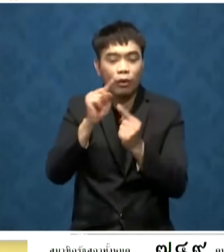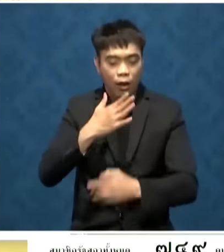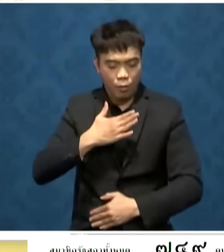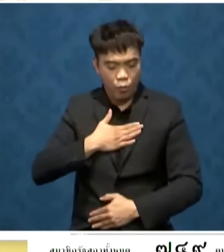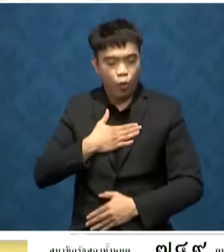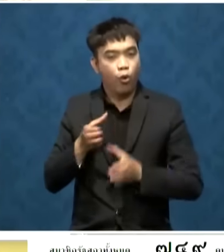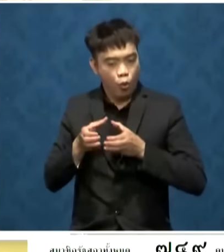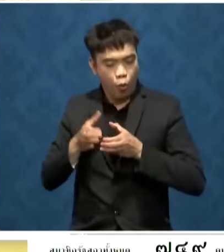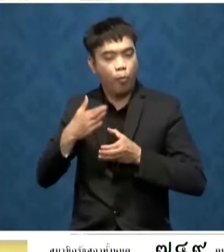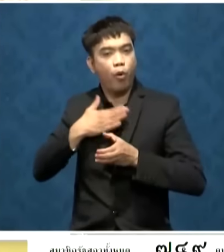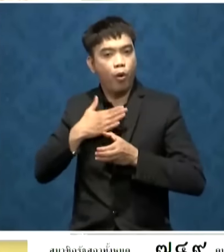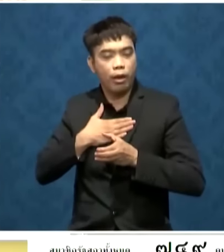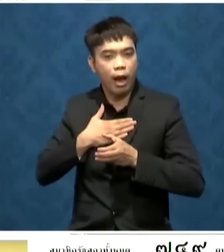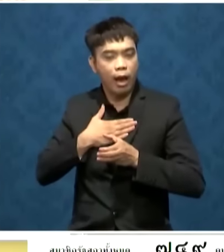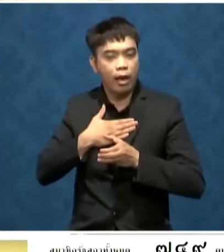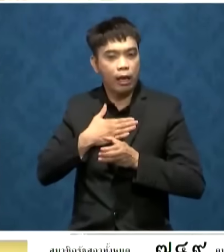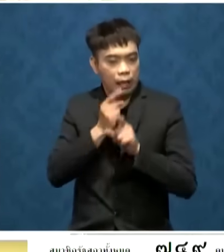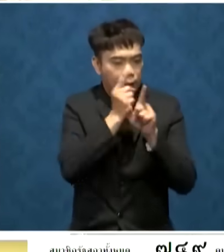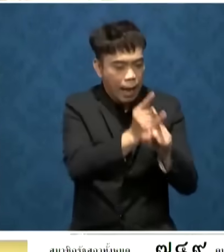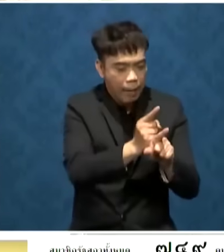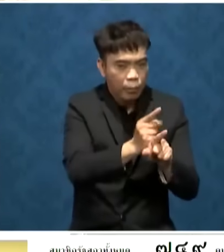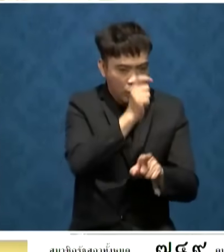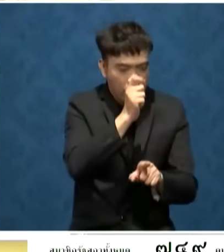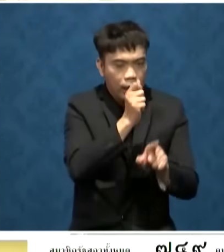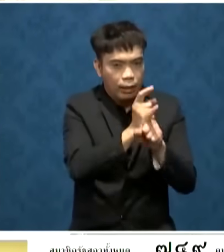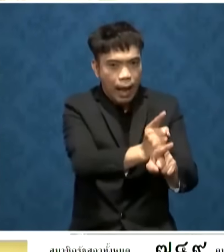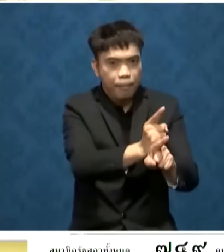จะไม่ทำตามมติมหาชน